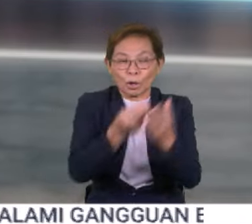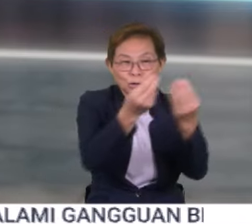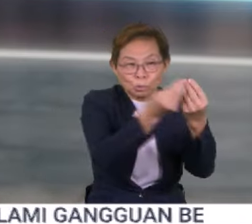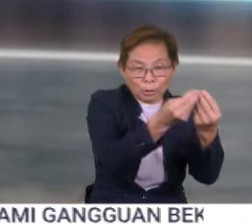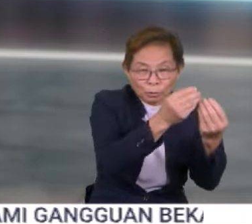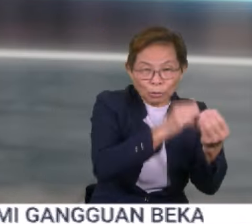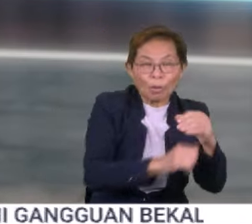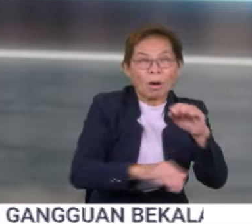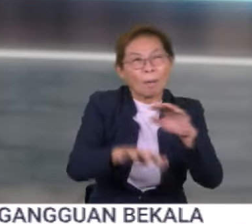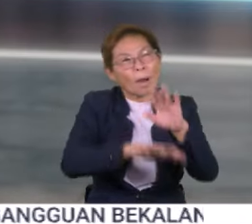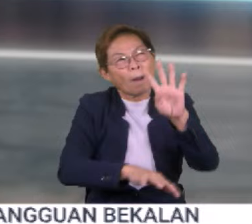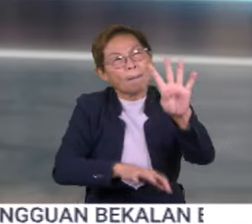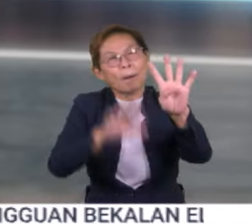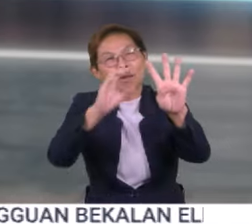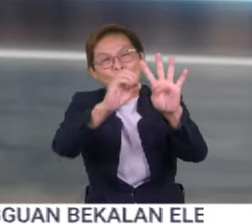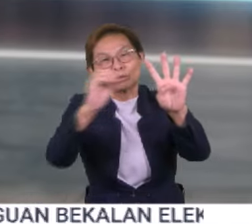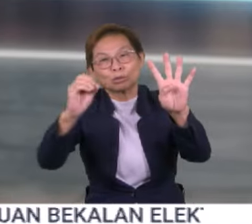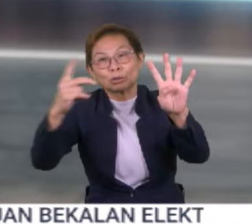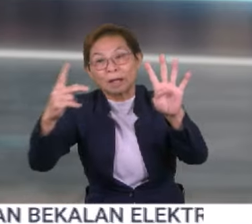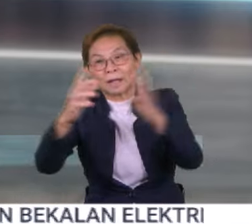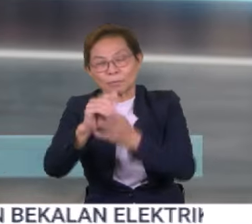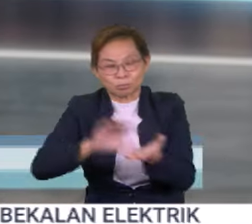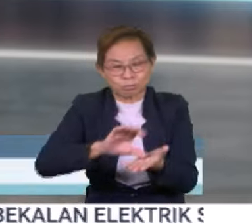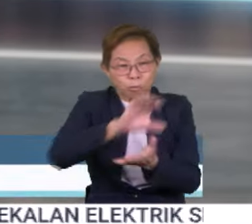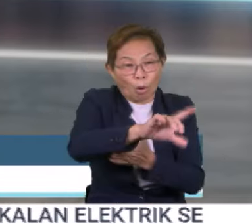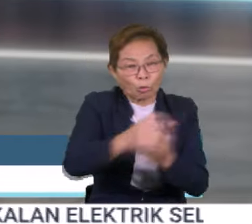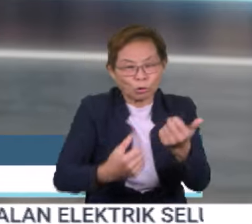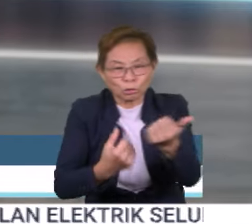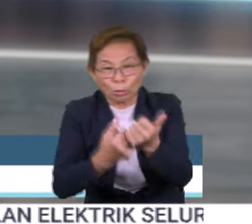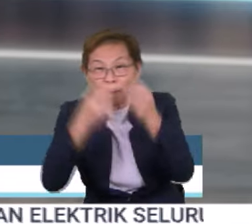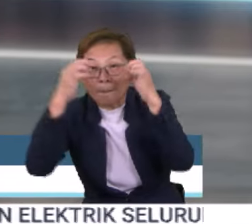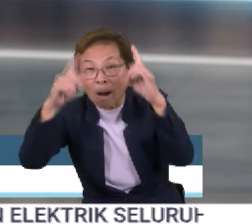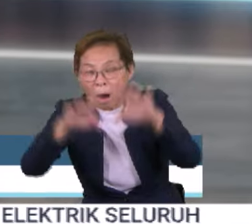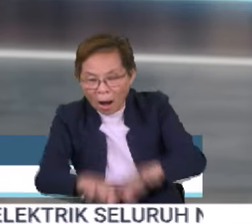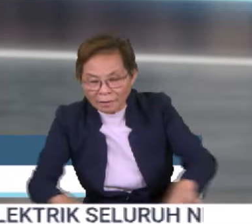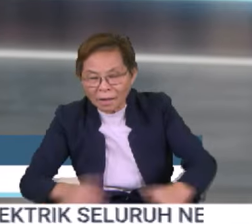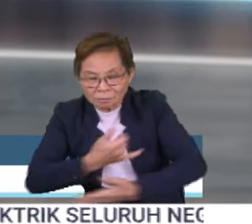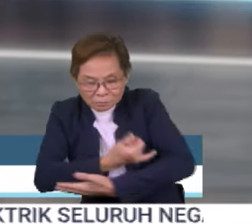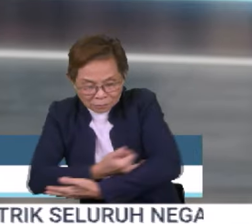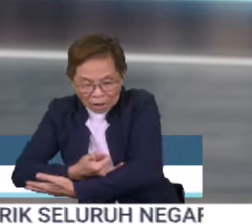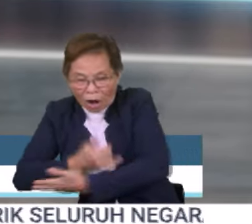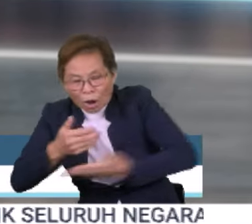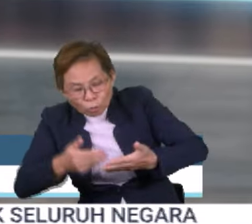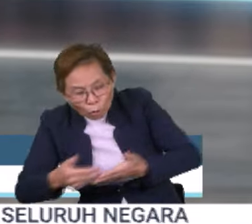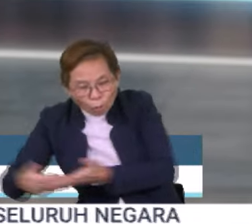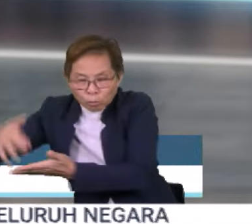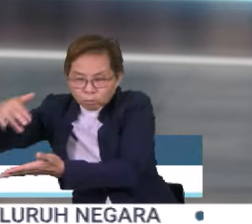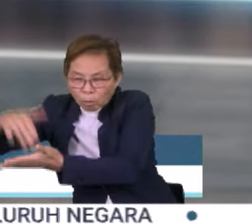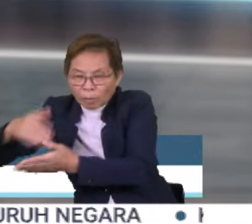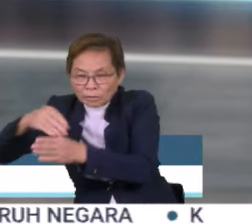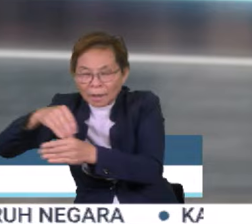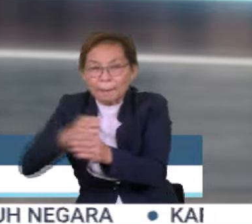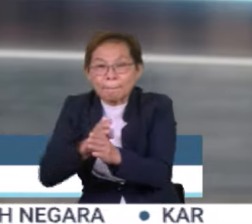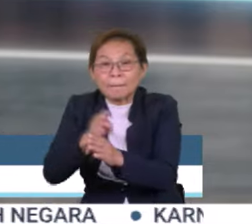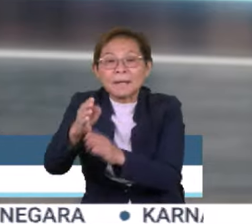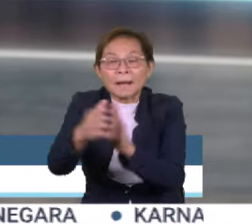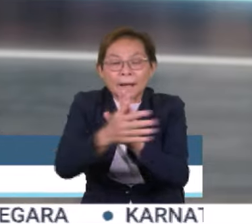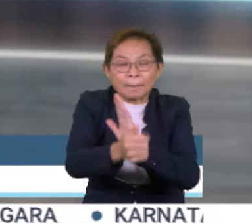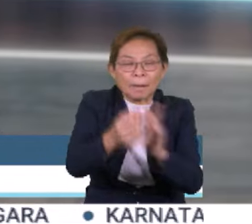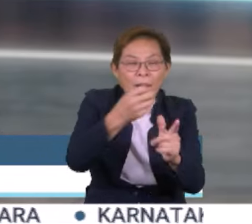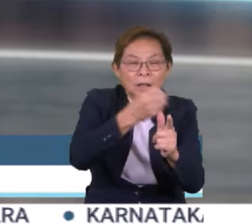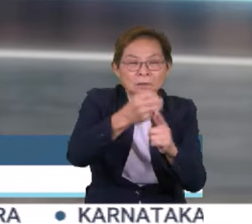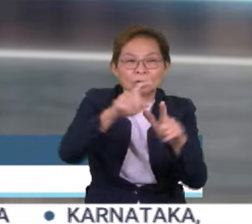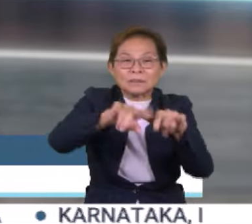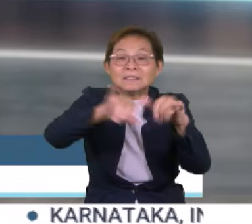itu, hampir RM400,000 disalurkan untuk membiayai pendidikan anak-anak yatim melanjutkan pengajian dalam bidang kemahiran atau